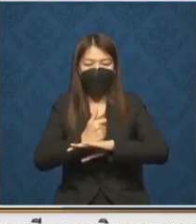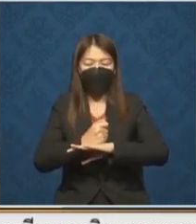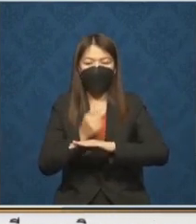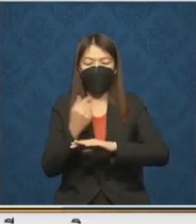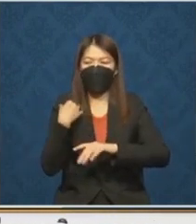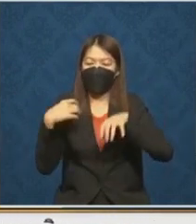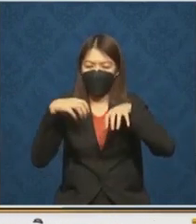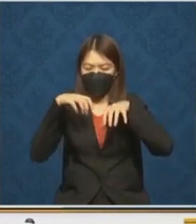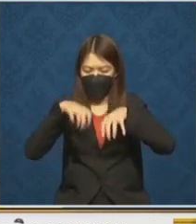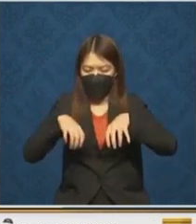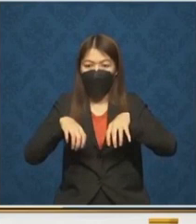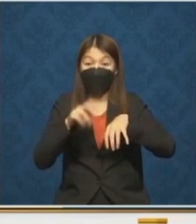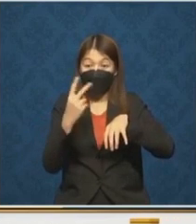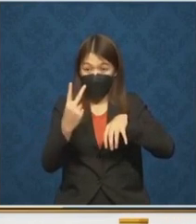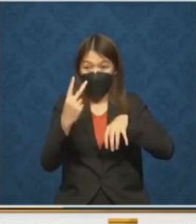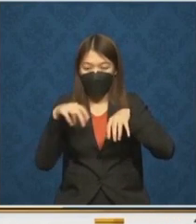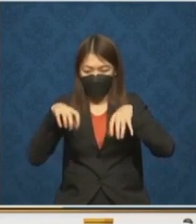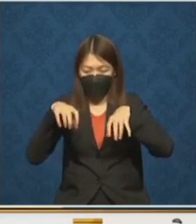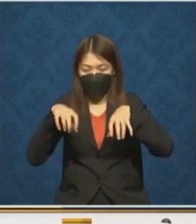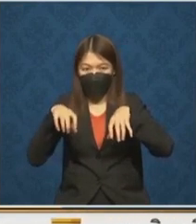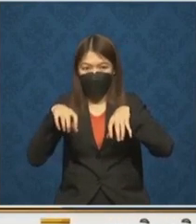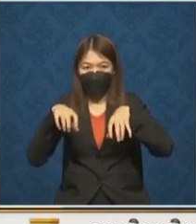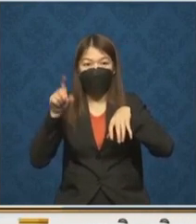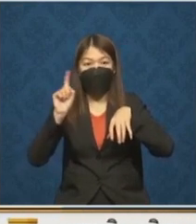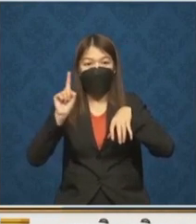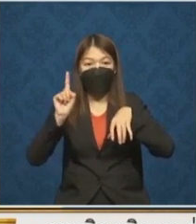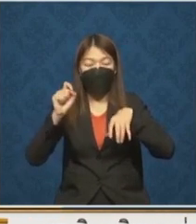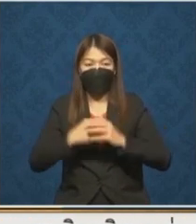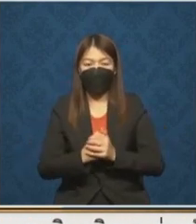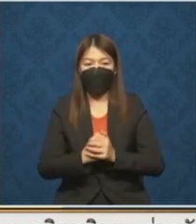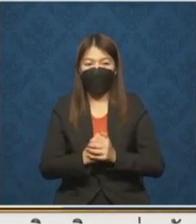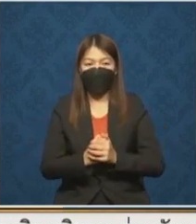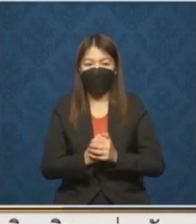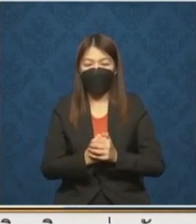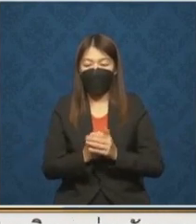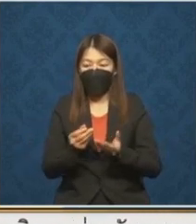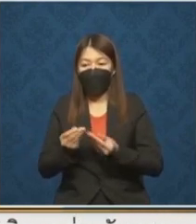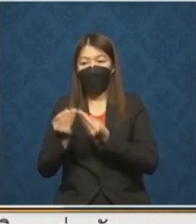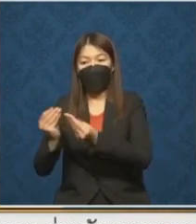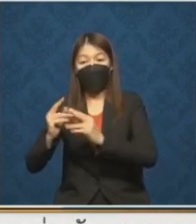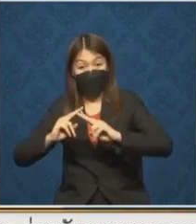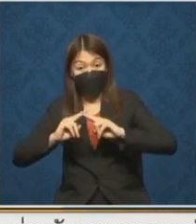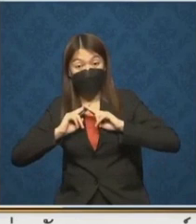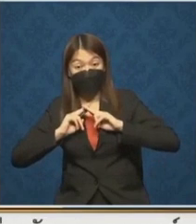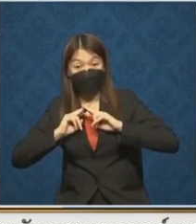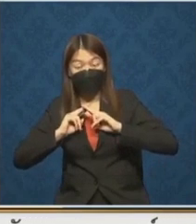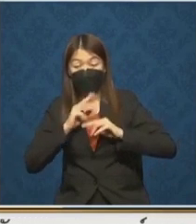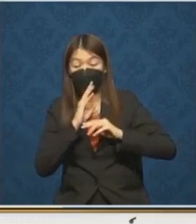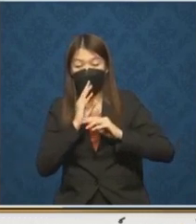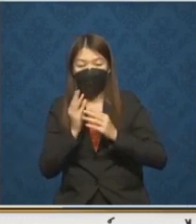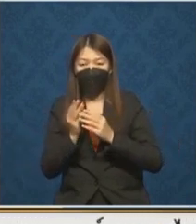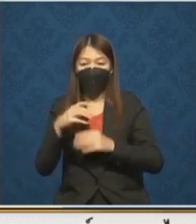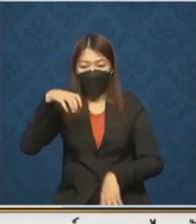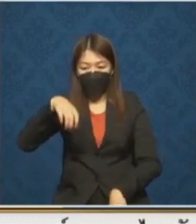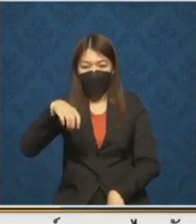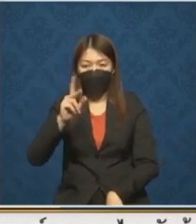สองหน่วยคือหน่วยที่ 1 ถาท่านจะเพ่มที่ดินให้กับเอกชนก็คือกล